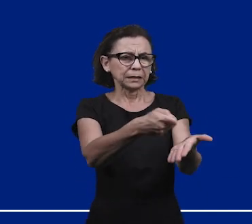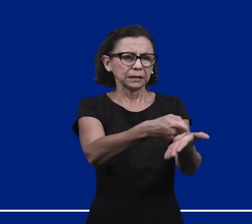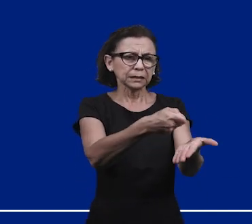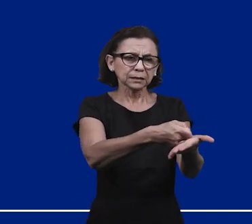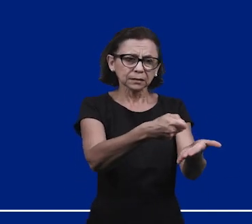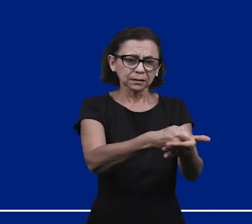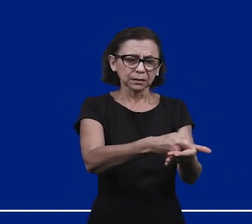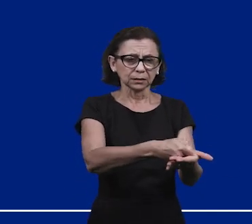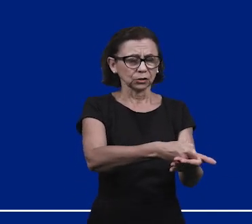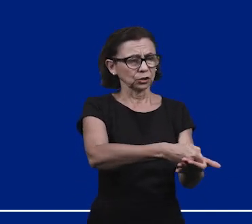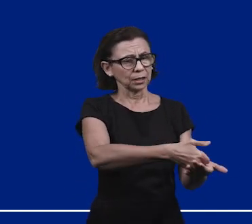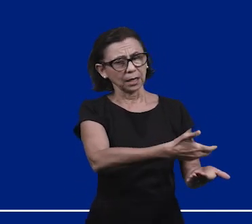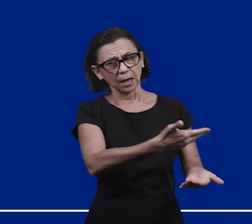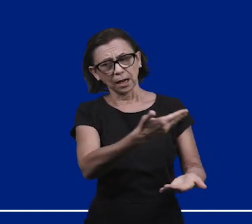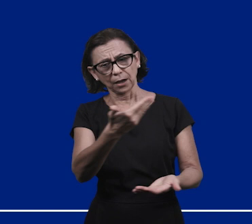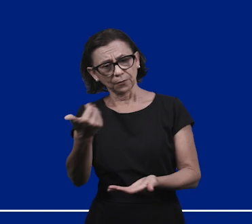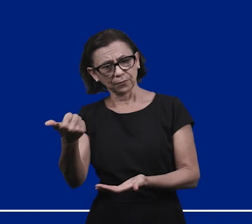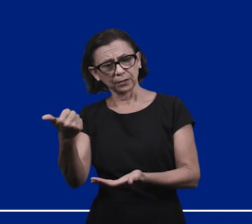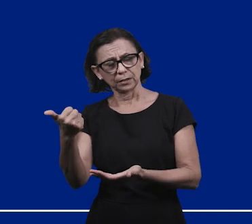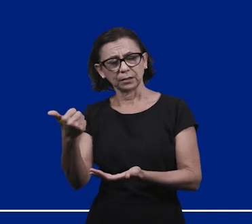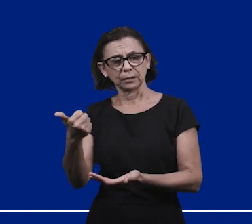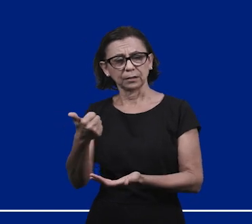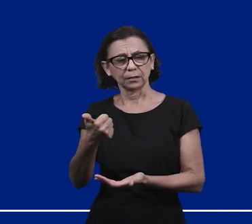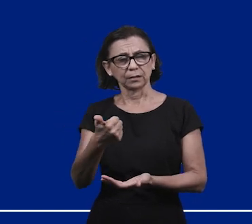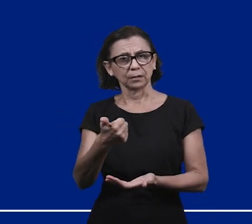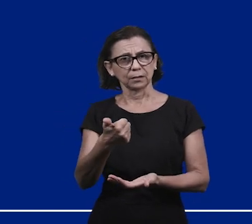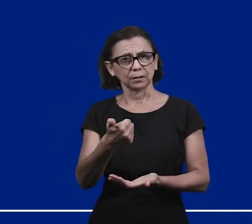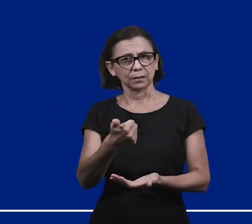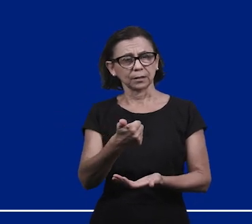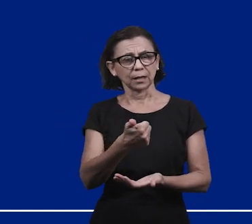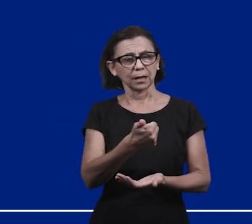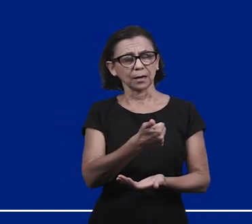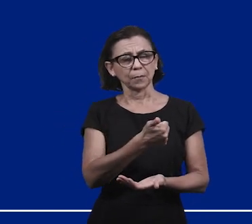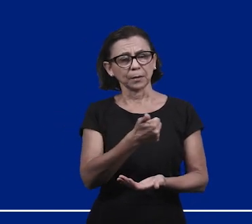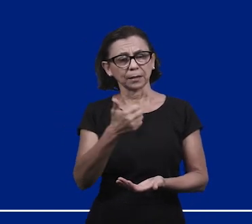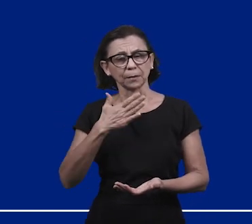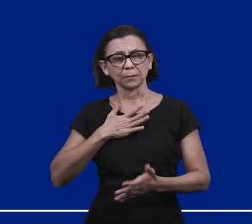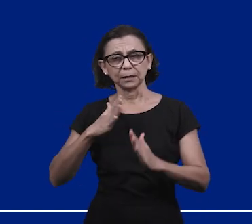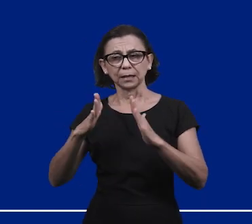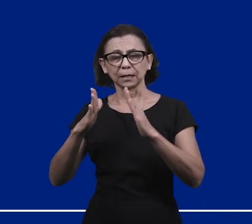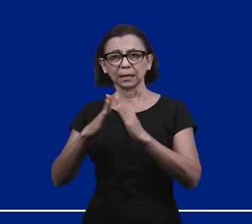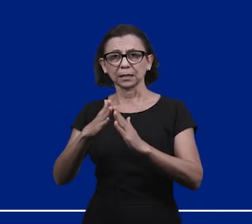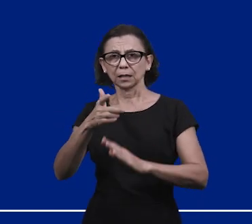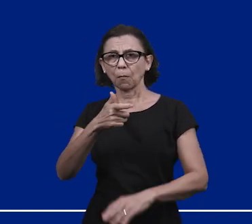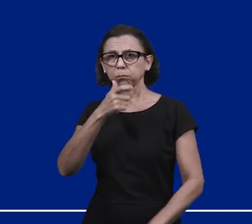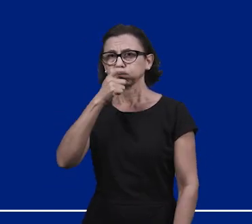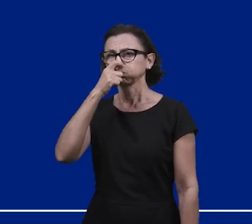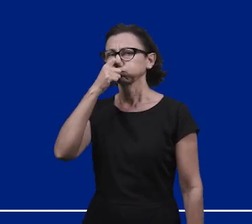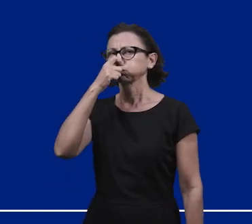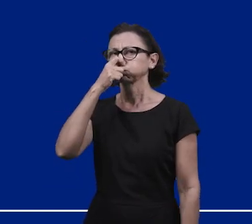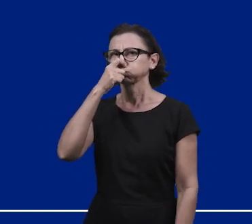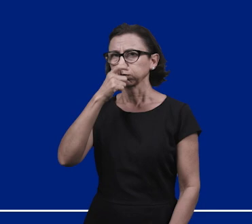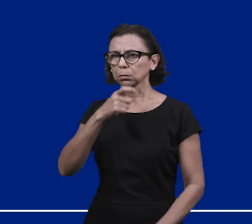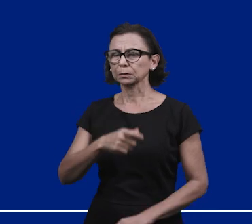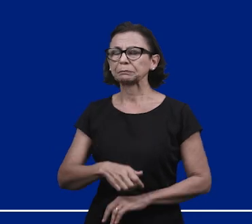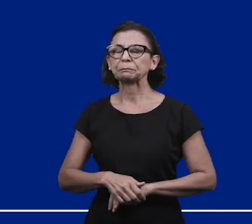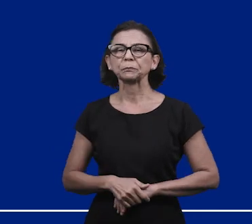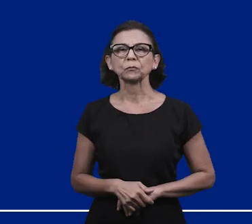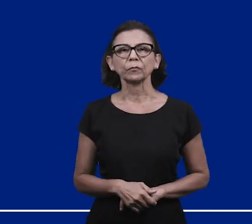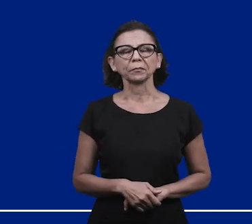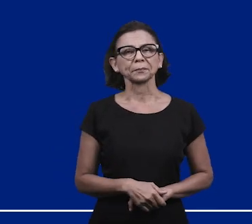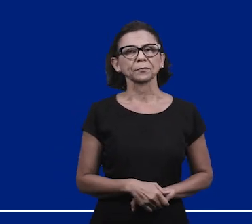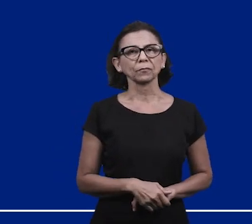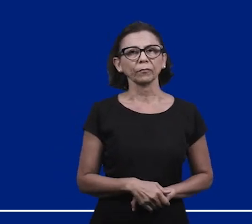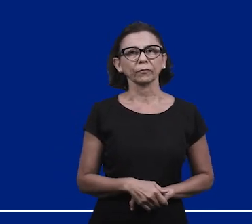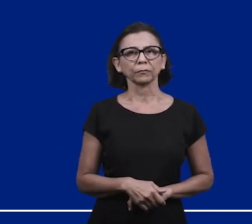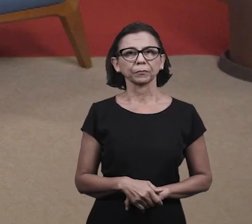les chemins et les bas-côtés et force-les à entrer afin que ma maison se remplisse. Daniel,